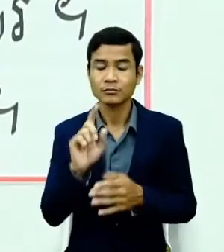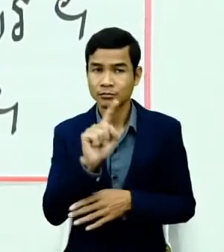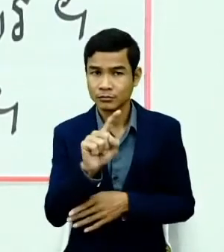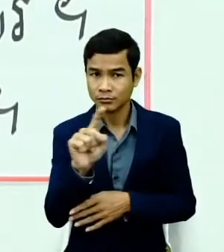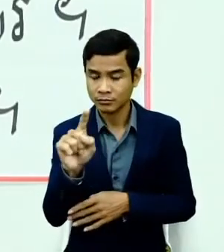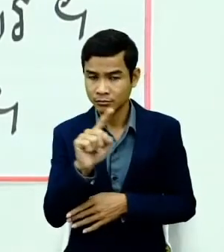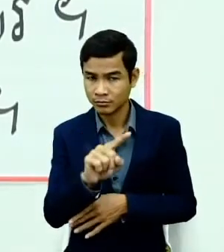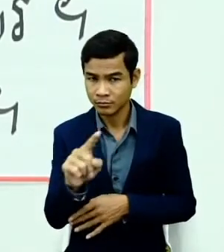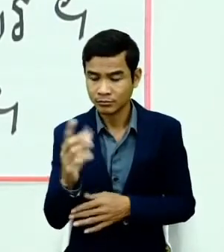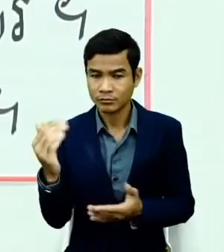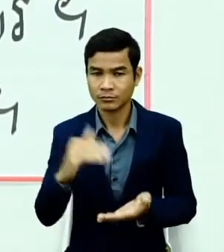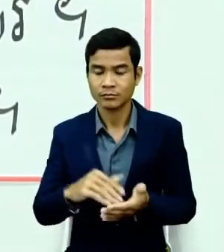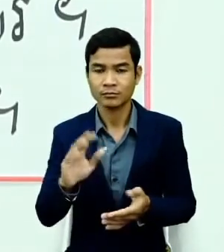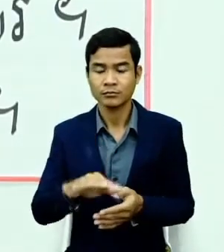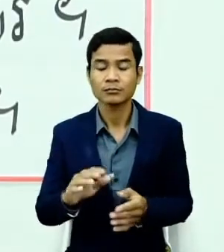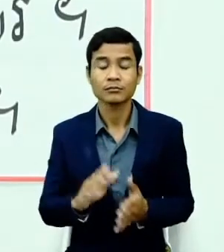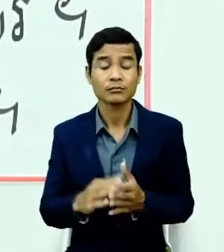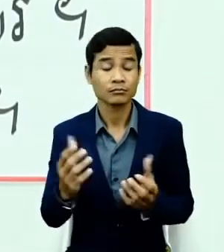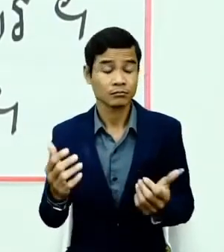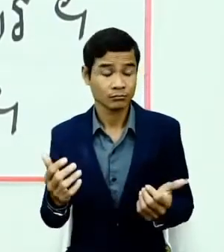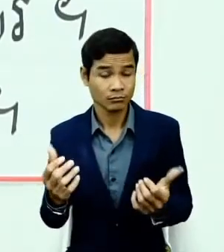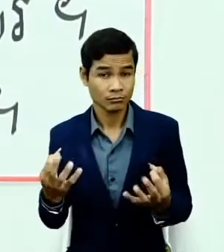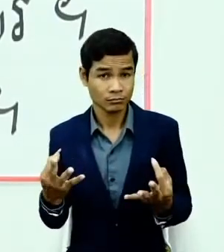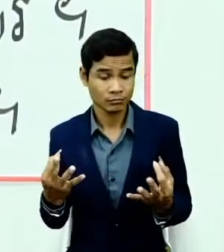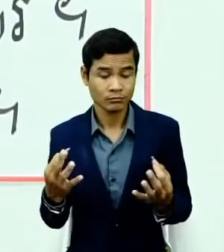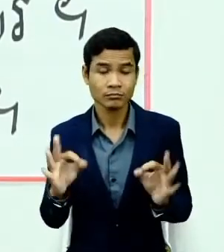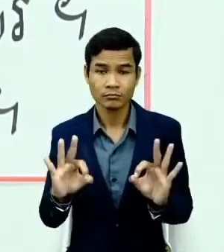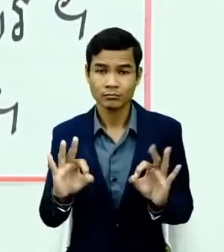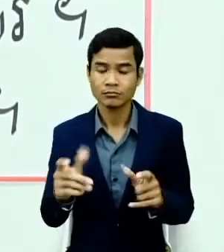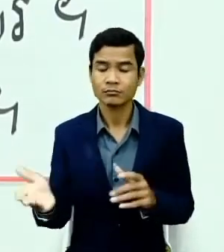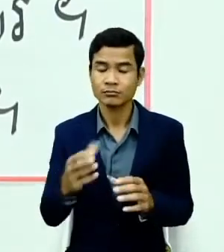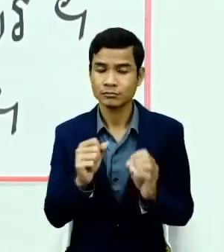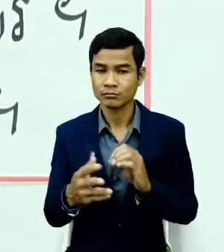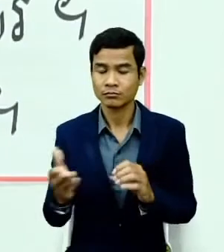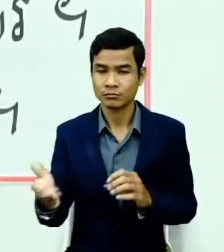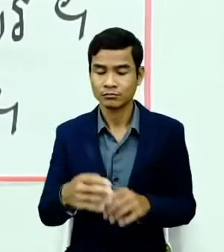តើបានទេកូនចាចាប់ផ្ដើមអាន